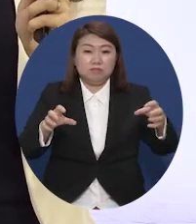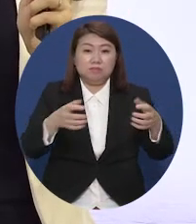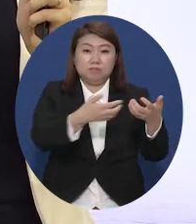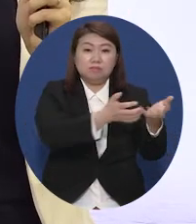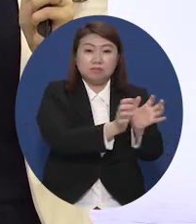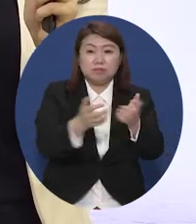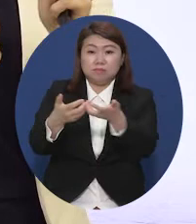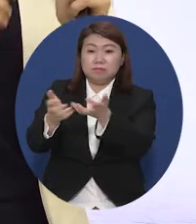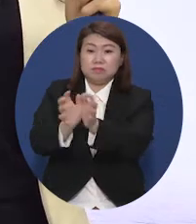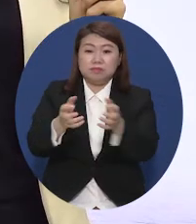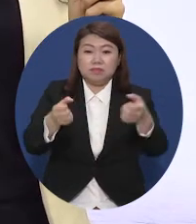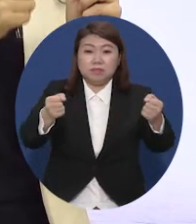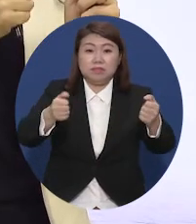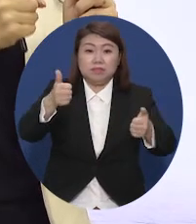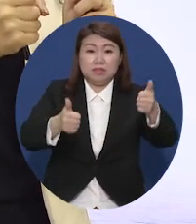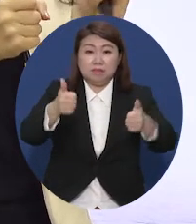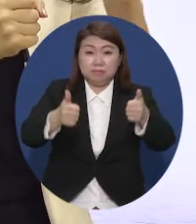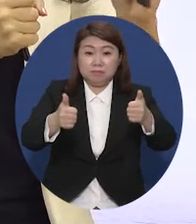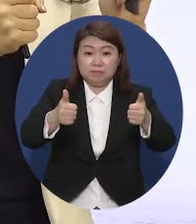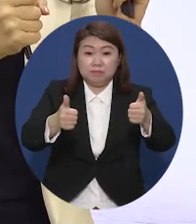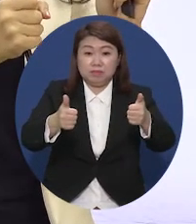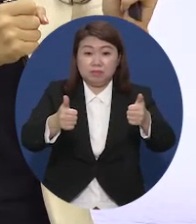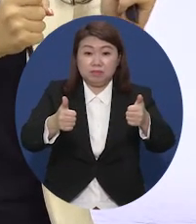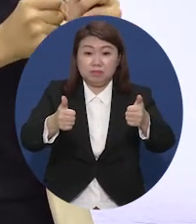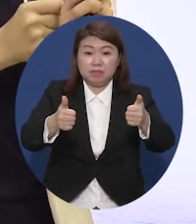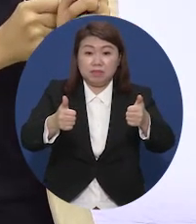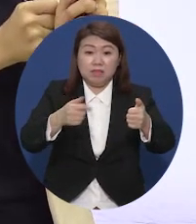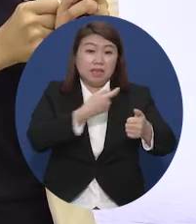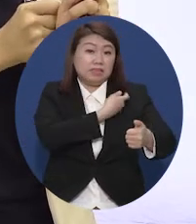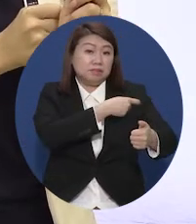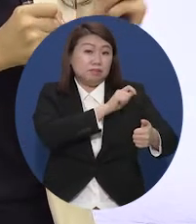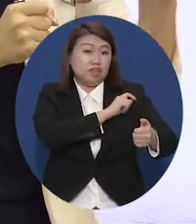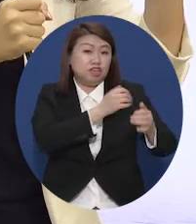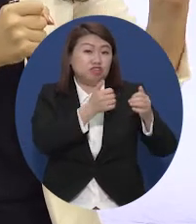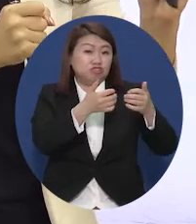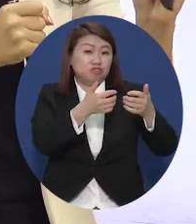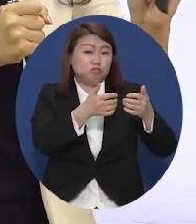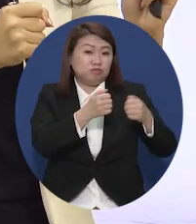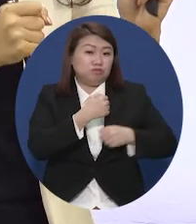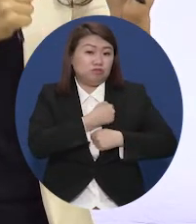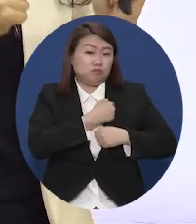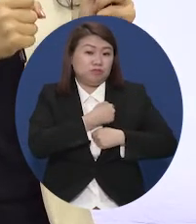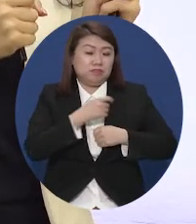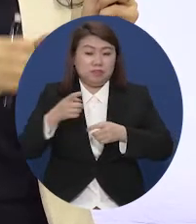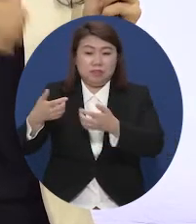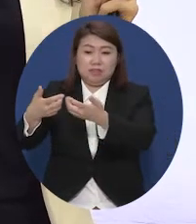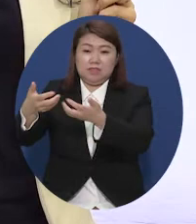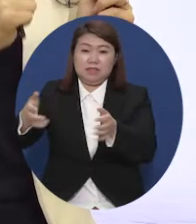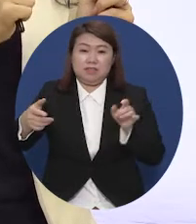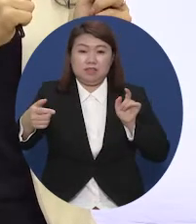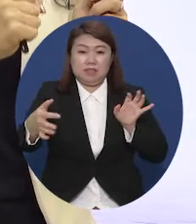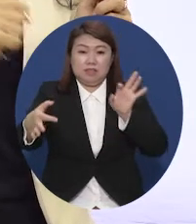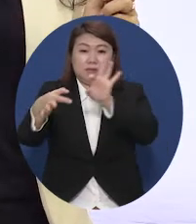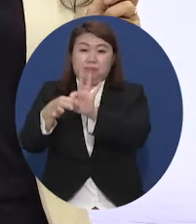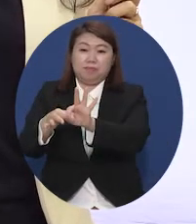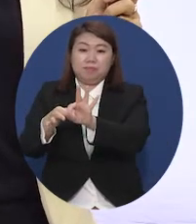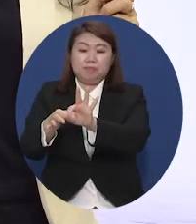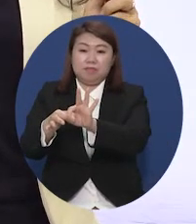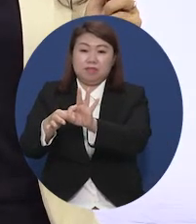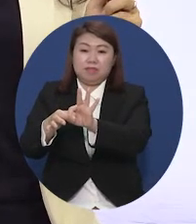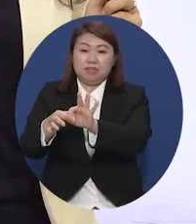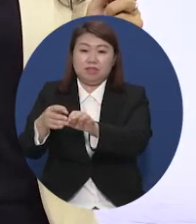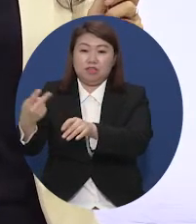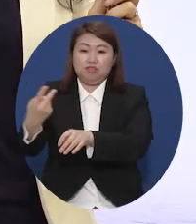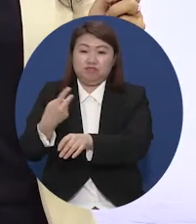관계였습니다 그래서 이 스페인 군과 깍지킬 부족은 동맹을 맺음으로 해서 깍지킬 부족의 도움으로 스페인 군이